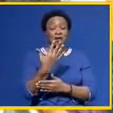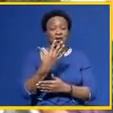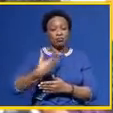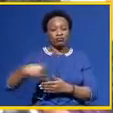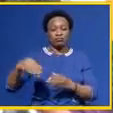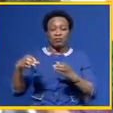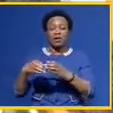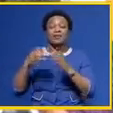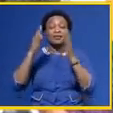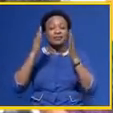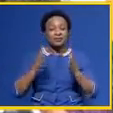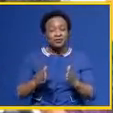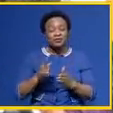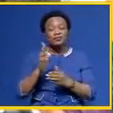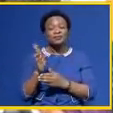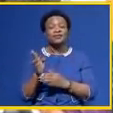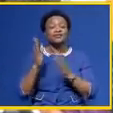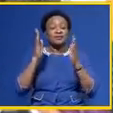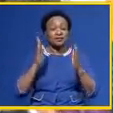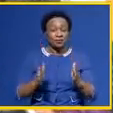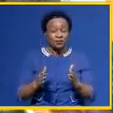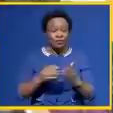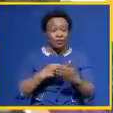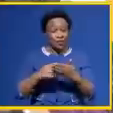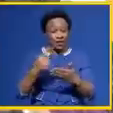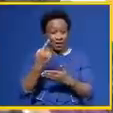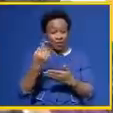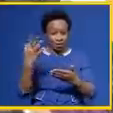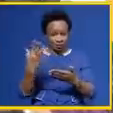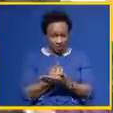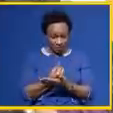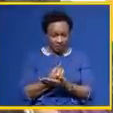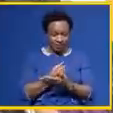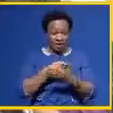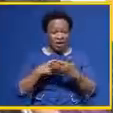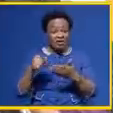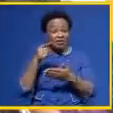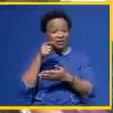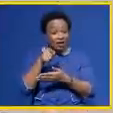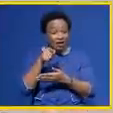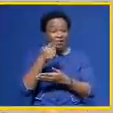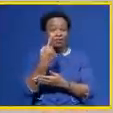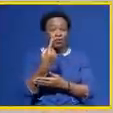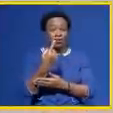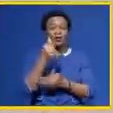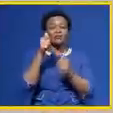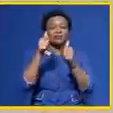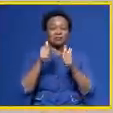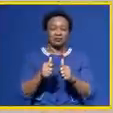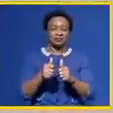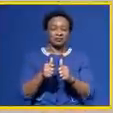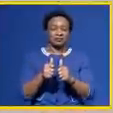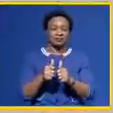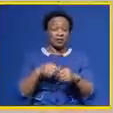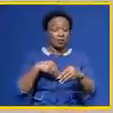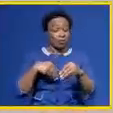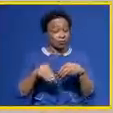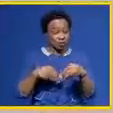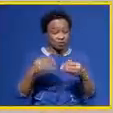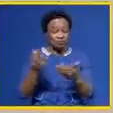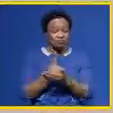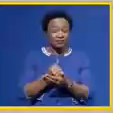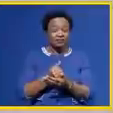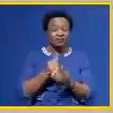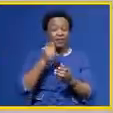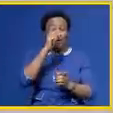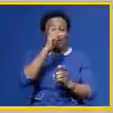kamati kuu, yanakwenda katika halmashauri kuu. Nitatoka jina moja, hilo jina moja ndio litakalotangazwa. Mchakato wa kumpata mgombea wa urais wa